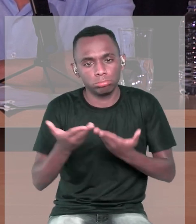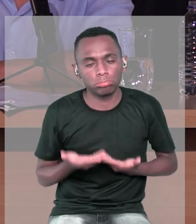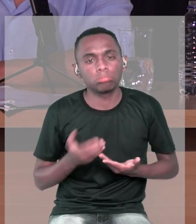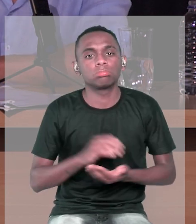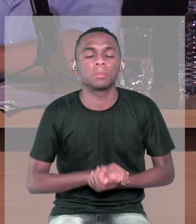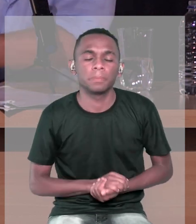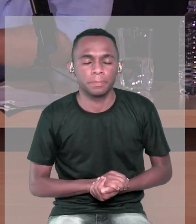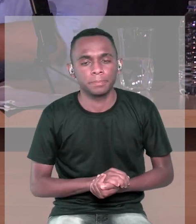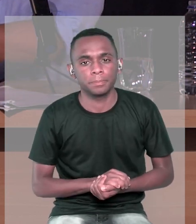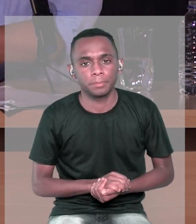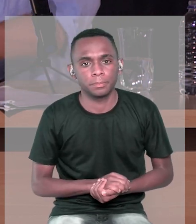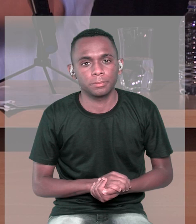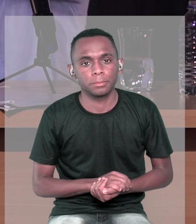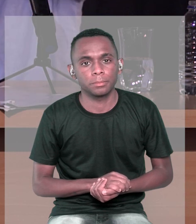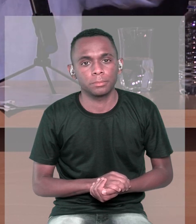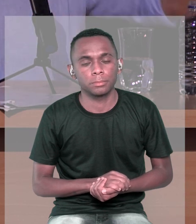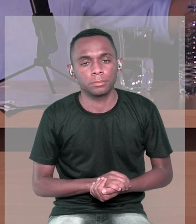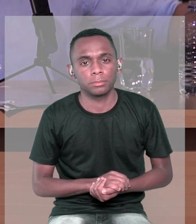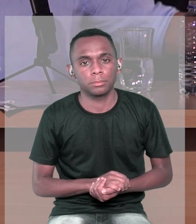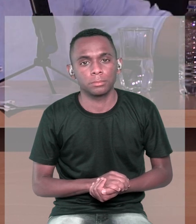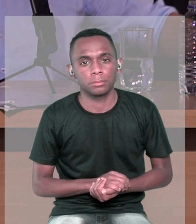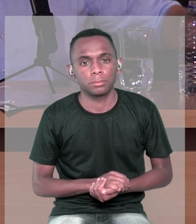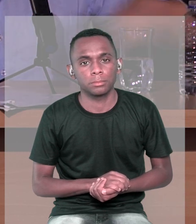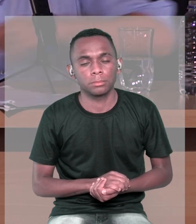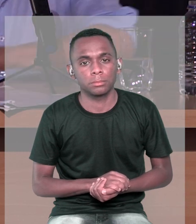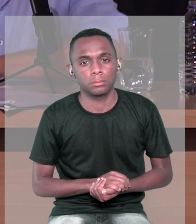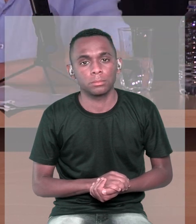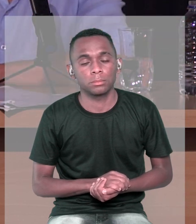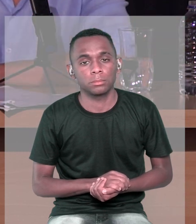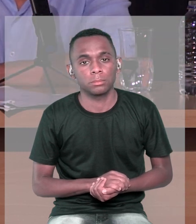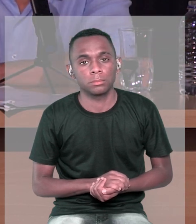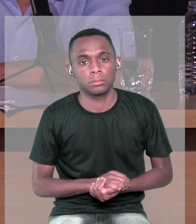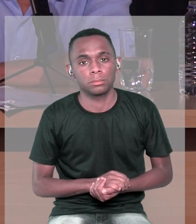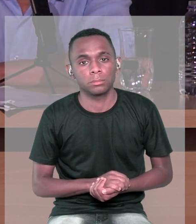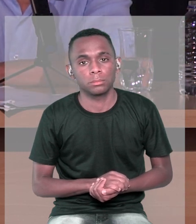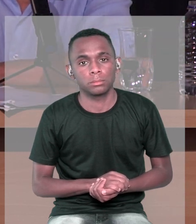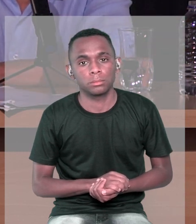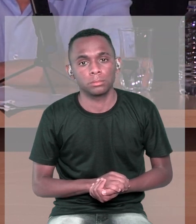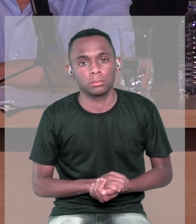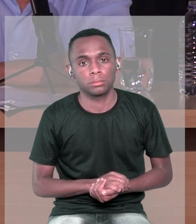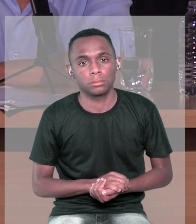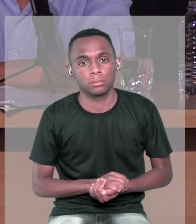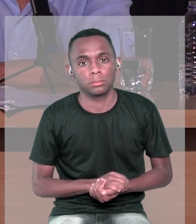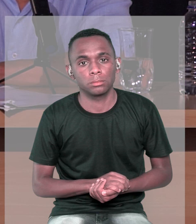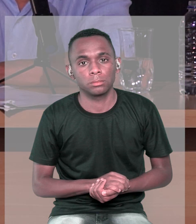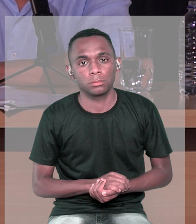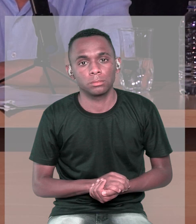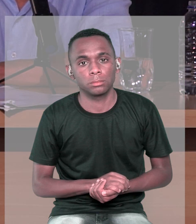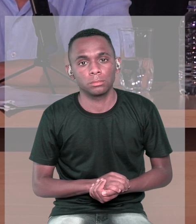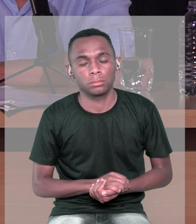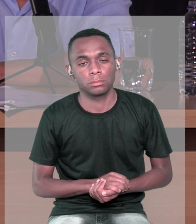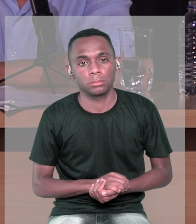la question, c'est, est-ce que nous savons encore ce que c'est qu'habiter? Peut-être que nous ne